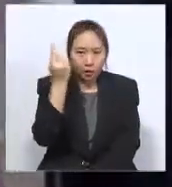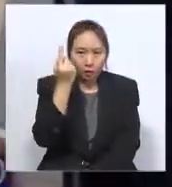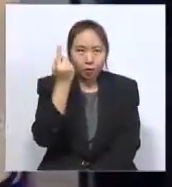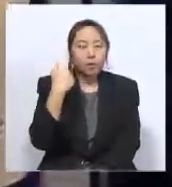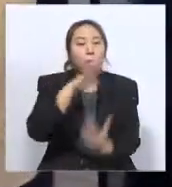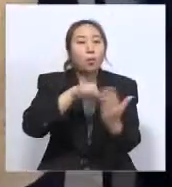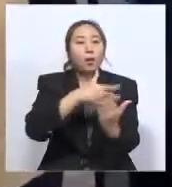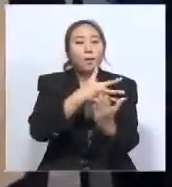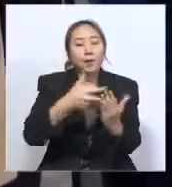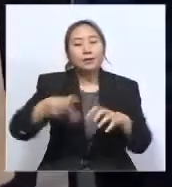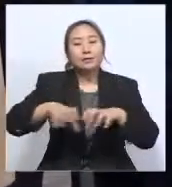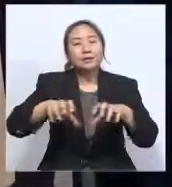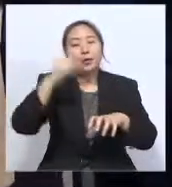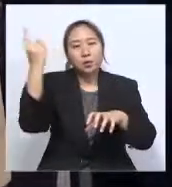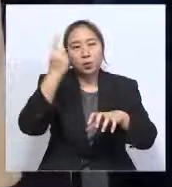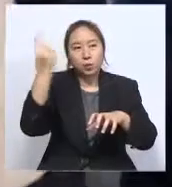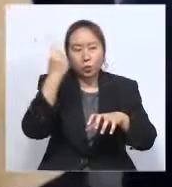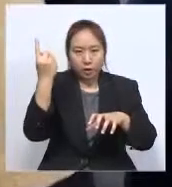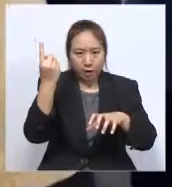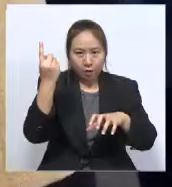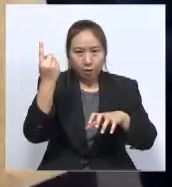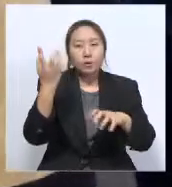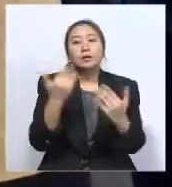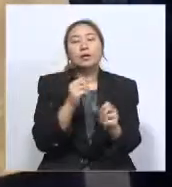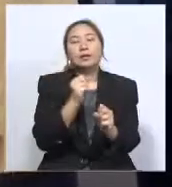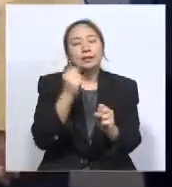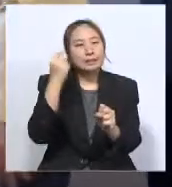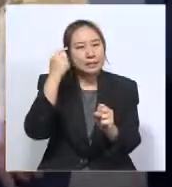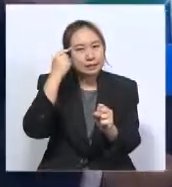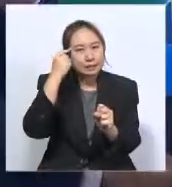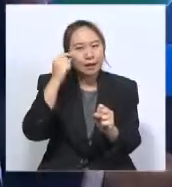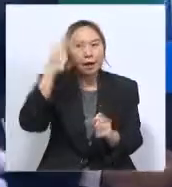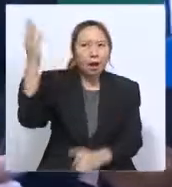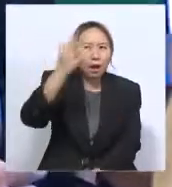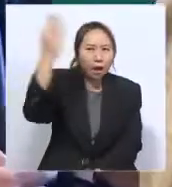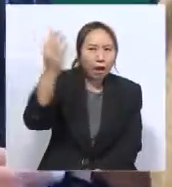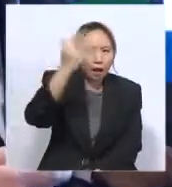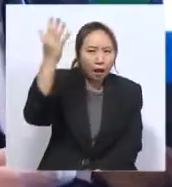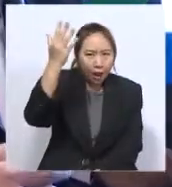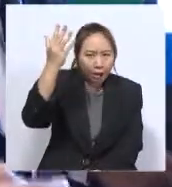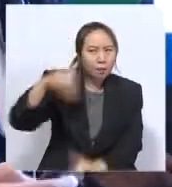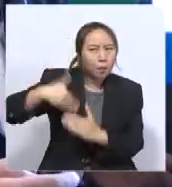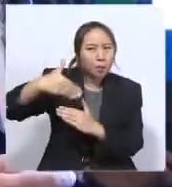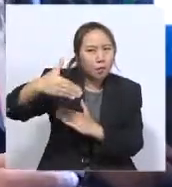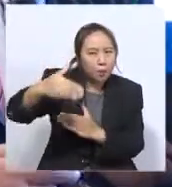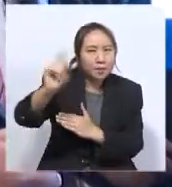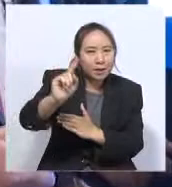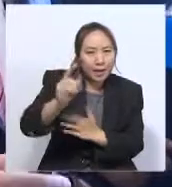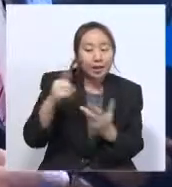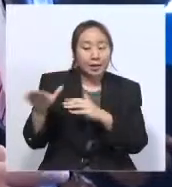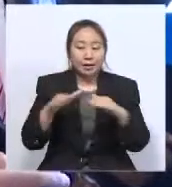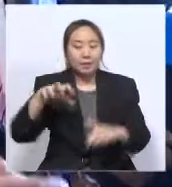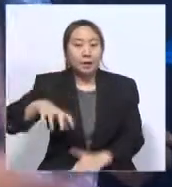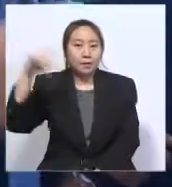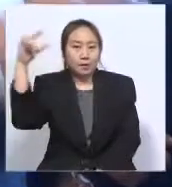การวางแผนการจัดการท่องเที่ยวได้อย่างเหมาะสมและสามารถทำนายลักษณะภูมิอากาศกับการเตรียมความพร้อมของท่าอากาศย